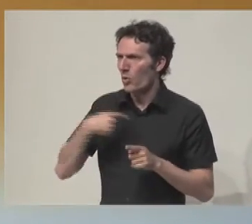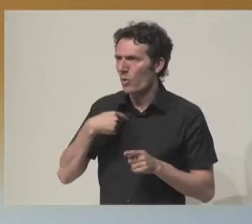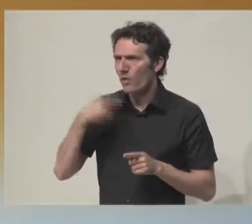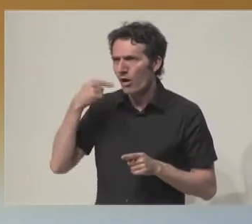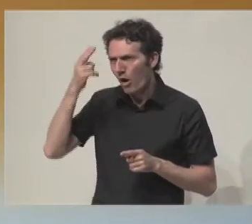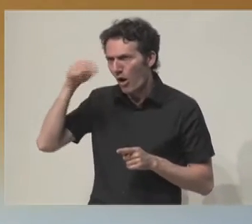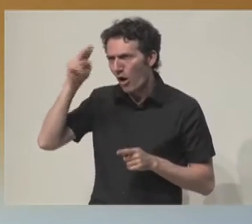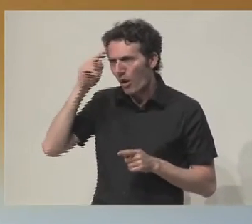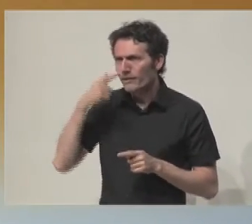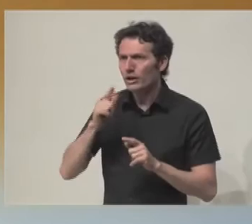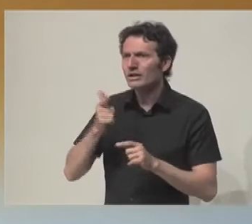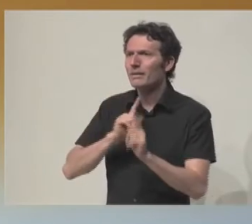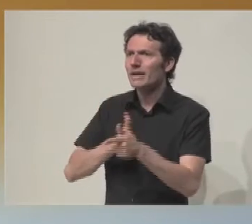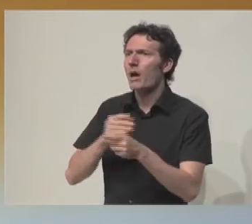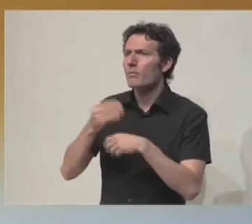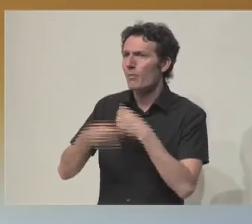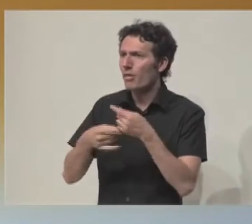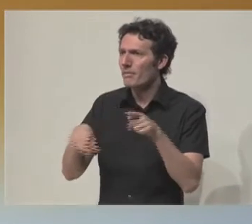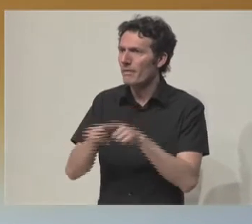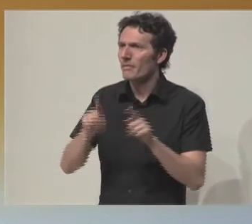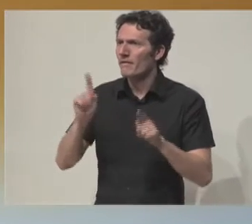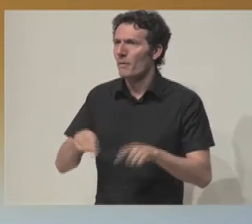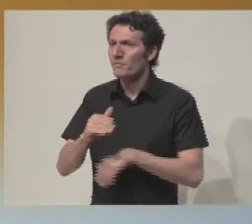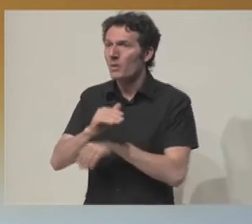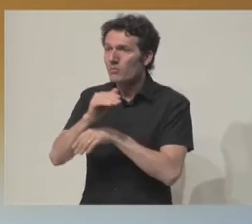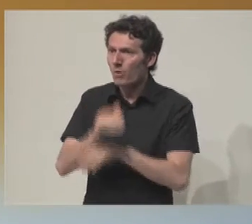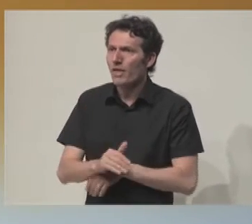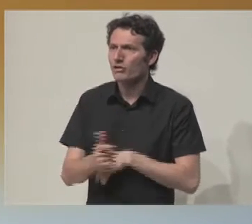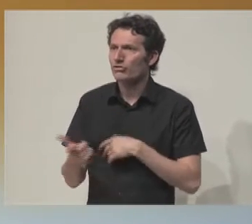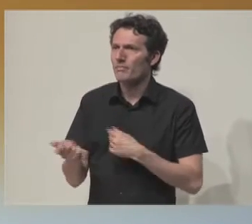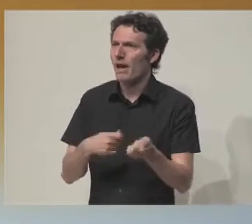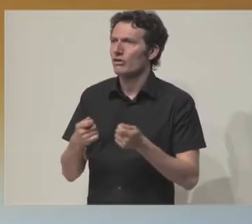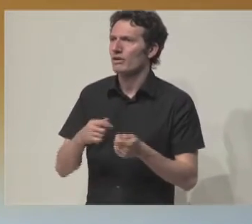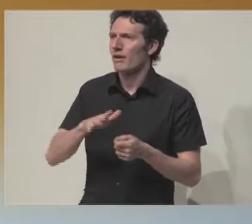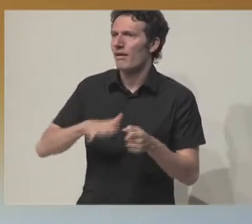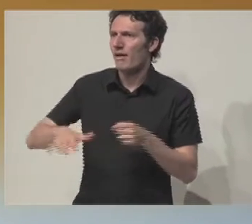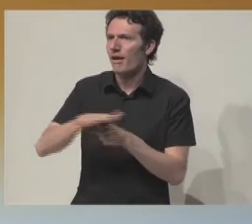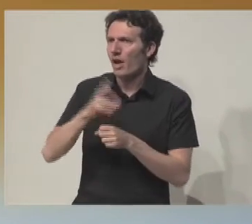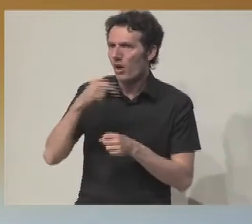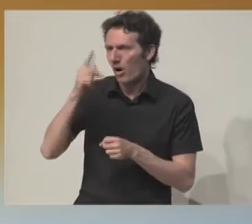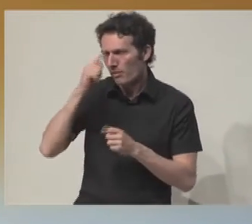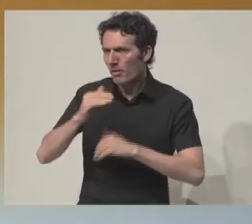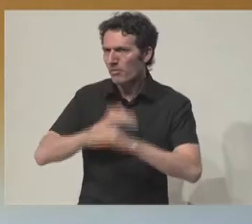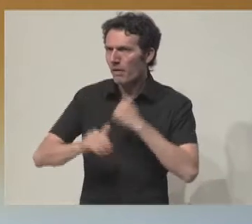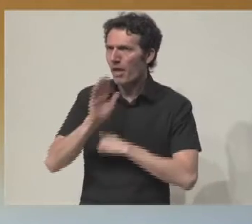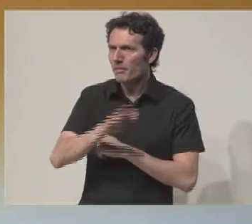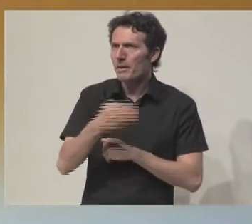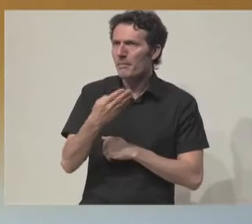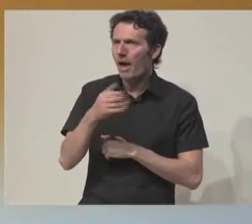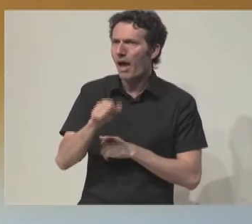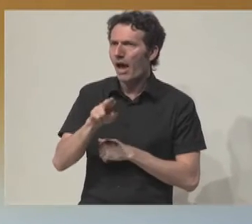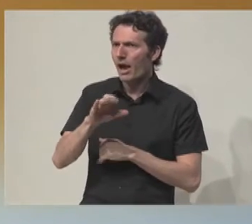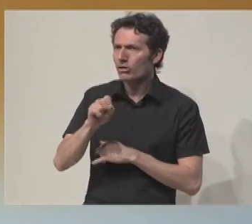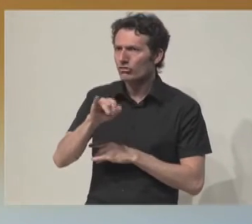au lendemain de la deuxième guerre mondiale il faut qu'on protège leur marché il faut qu'on leur fasse un plan marshall avec une